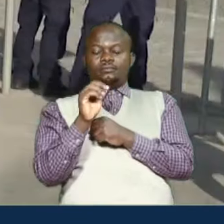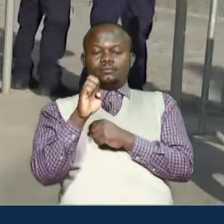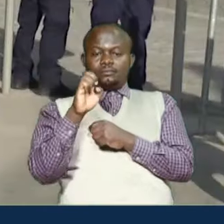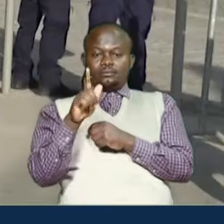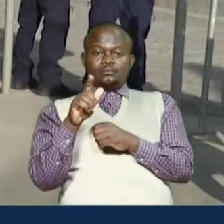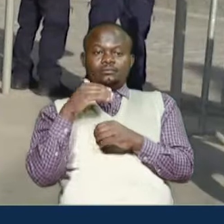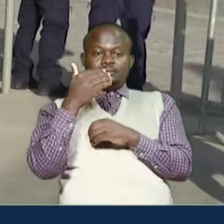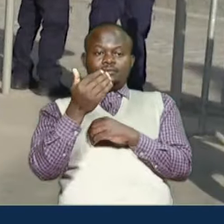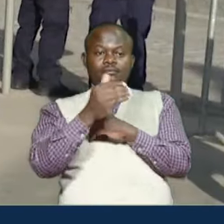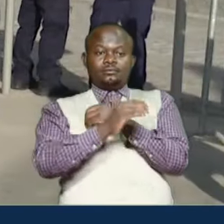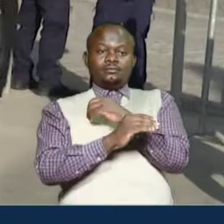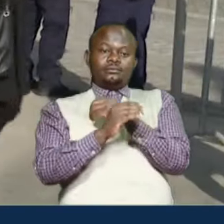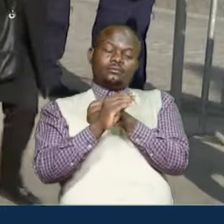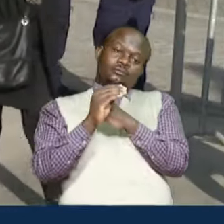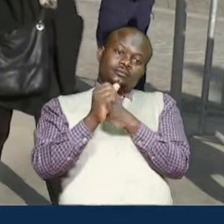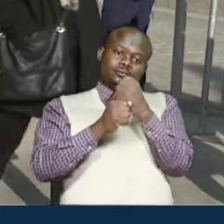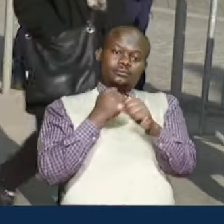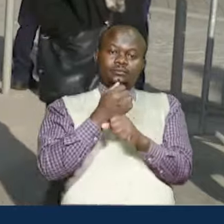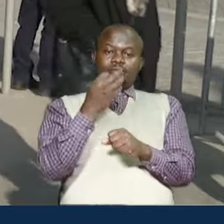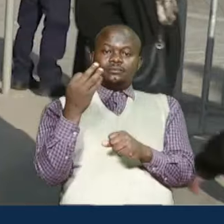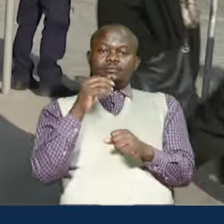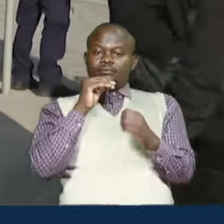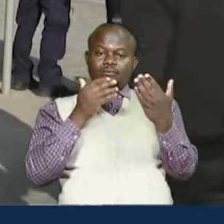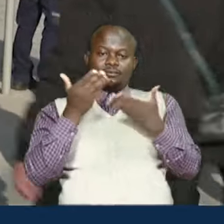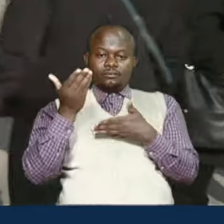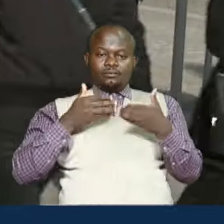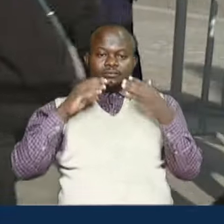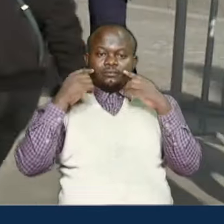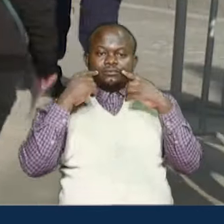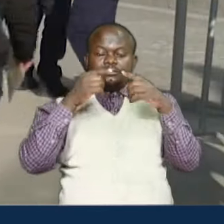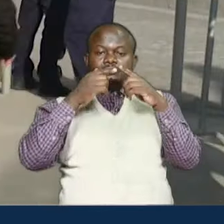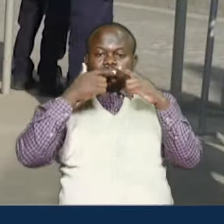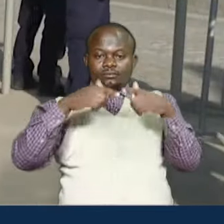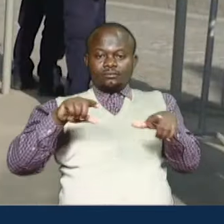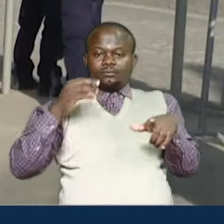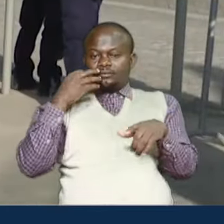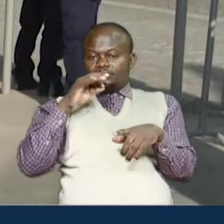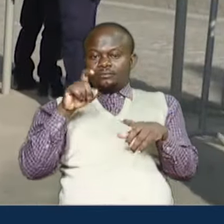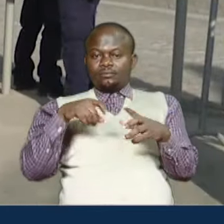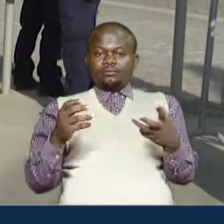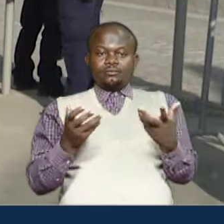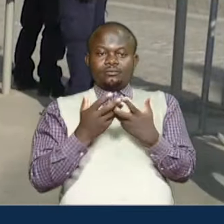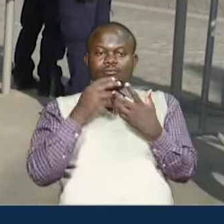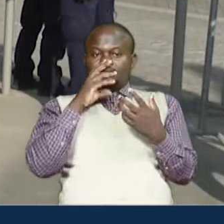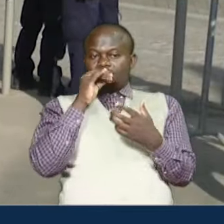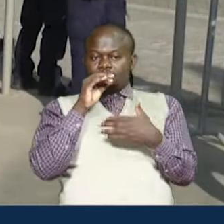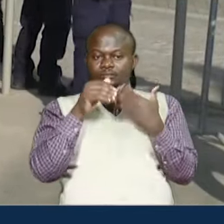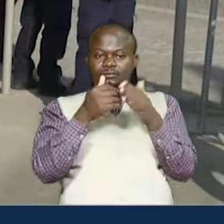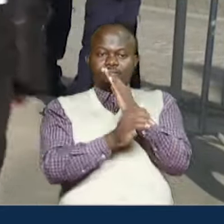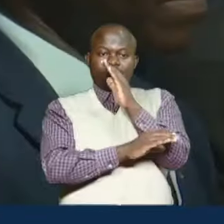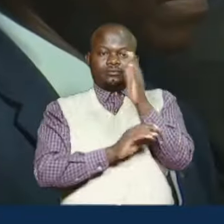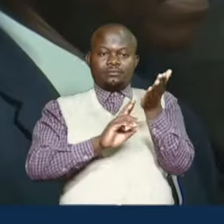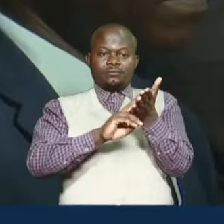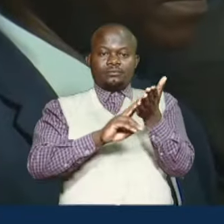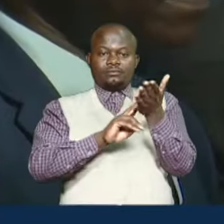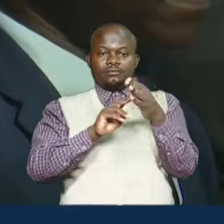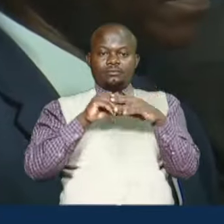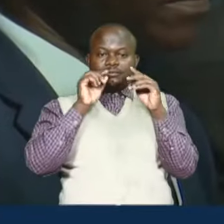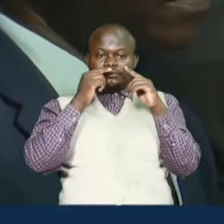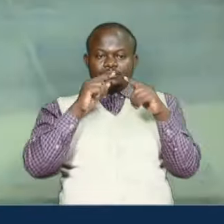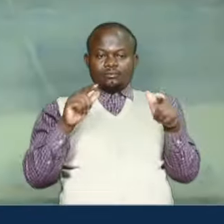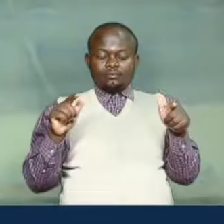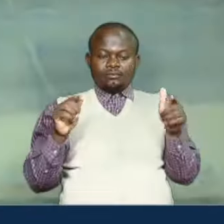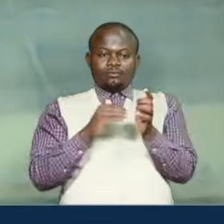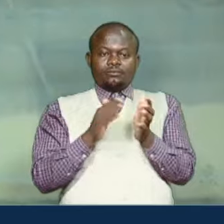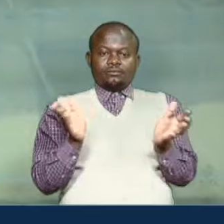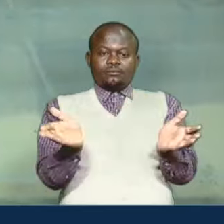33 kitayakira yavuze ko ururimi rw'igifaransa rugomba kurushaho guhuza abaruvuga ibihugu bikoresha ururimi